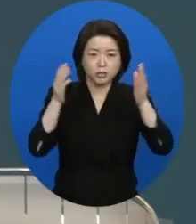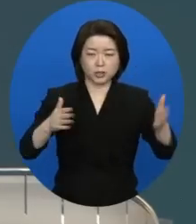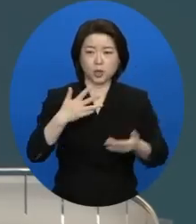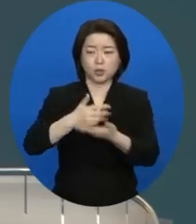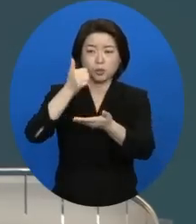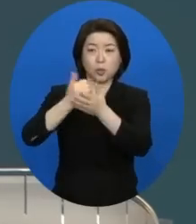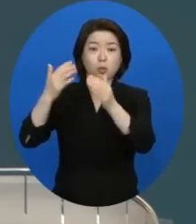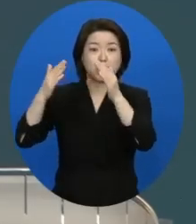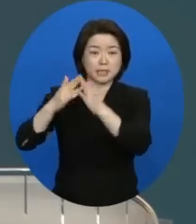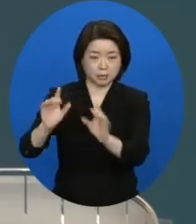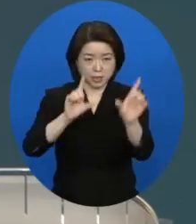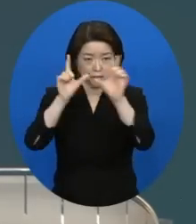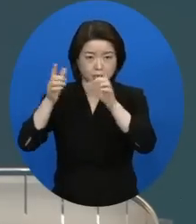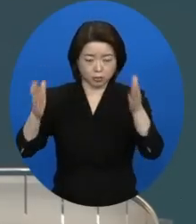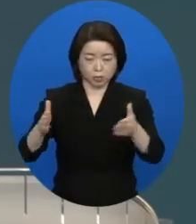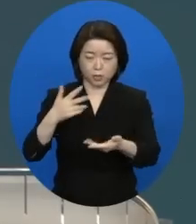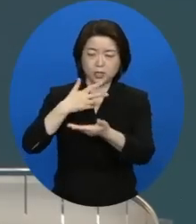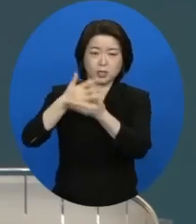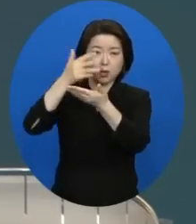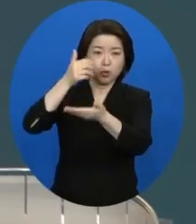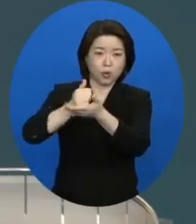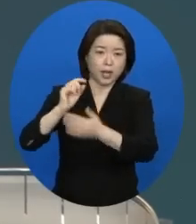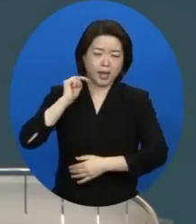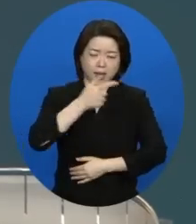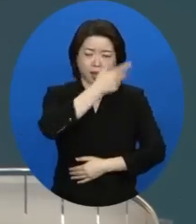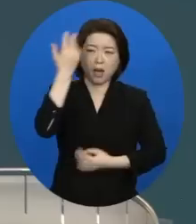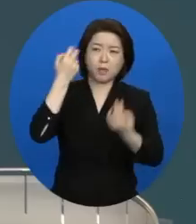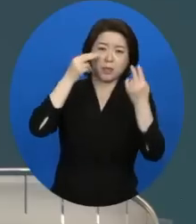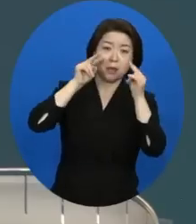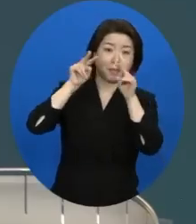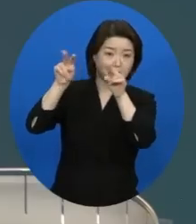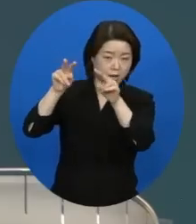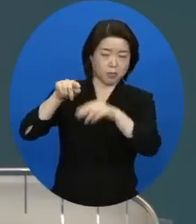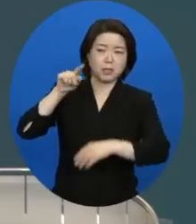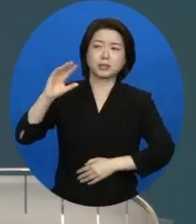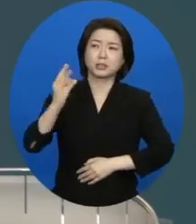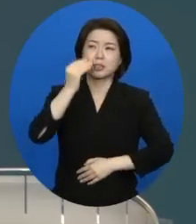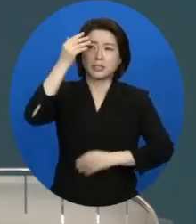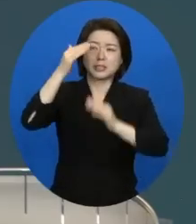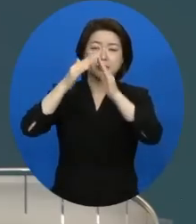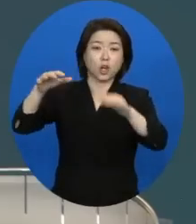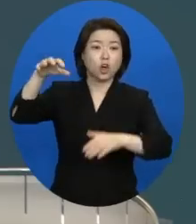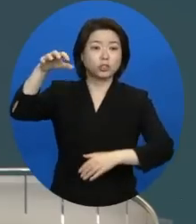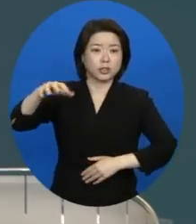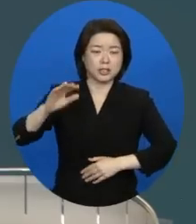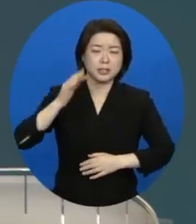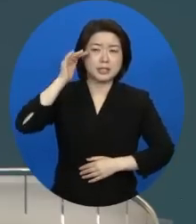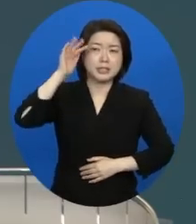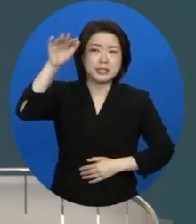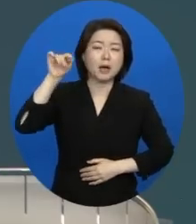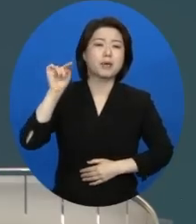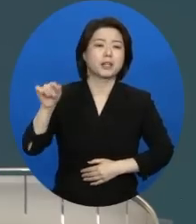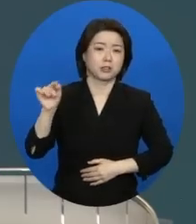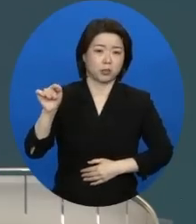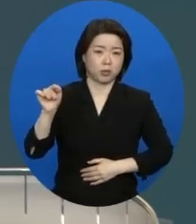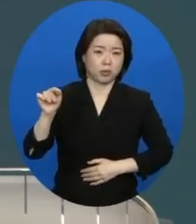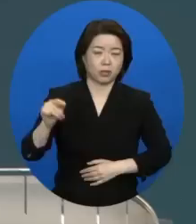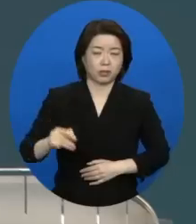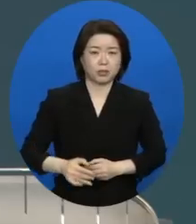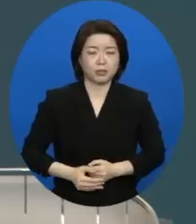집에 살면서 여호와의 아름다움을 바라보며 그의 성전에서 사모하는 그것이라.